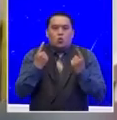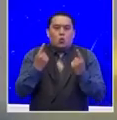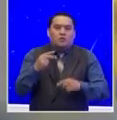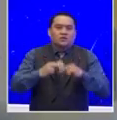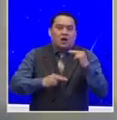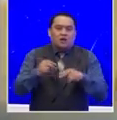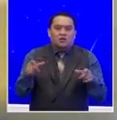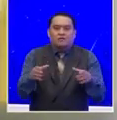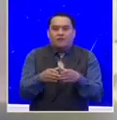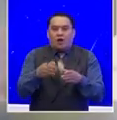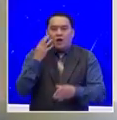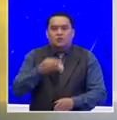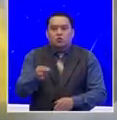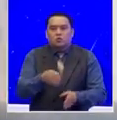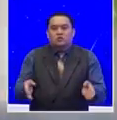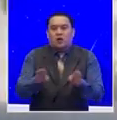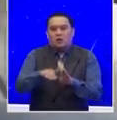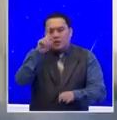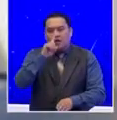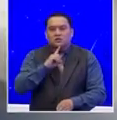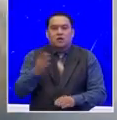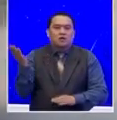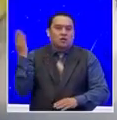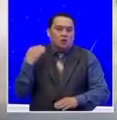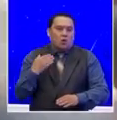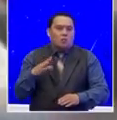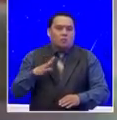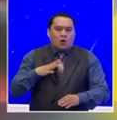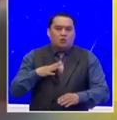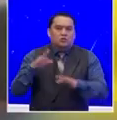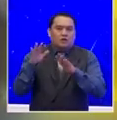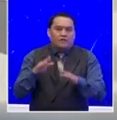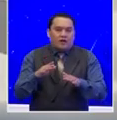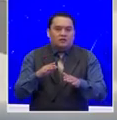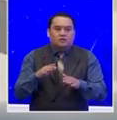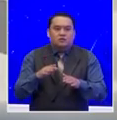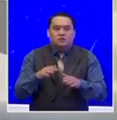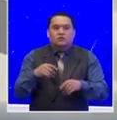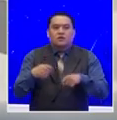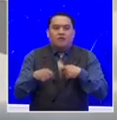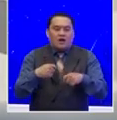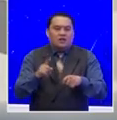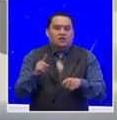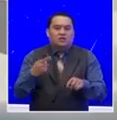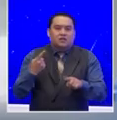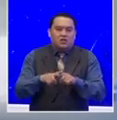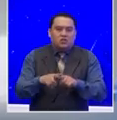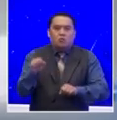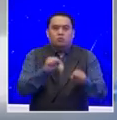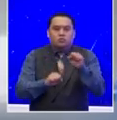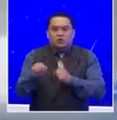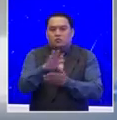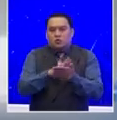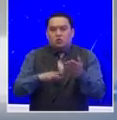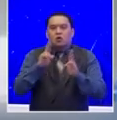крупных строительных рынков Алматы закрылся еще месяц назад. Но пыль здесь до сих пор даже не садилась на товары. Технический персонал продолжает